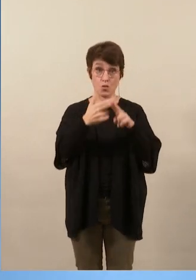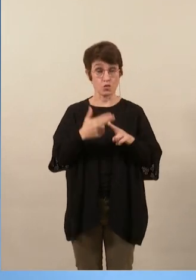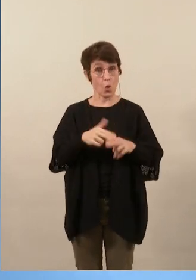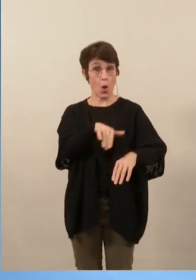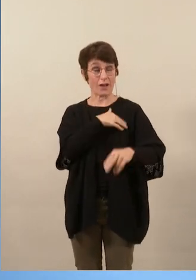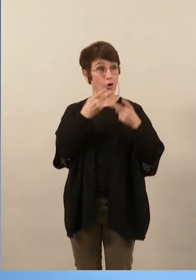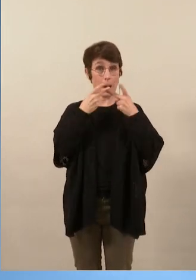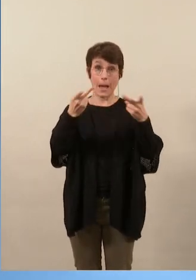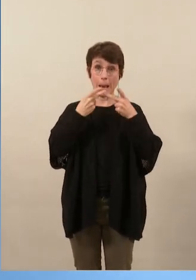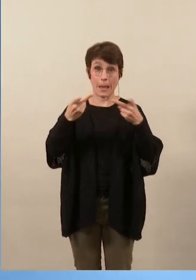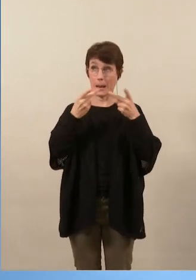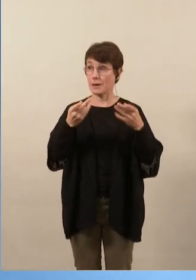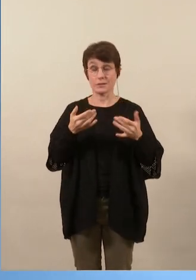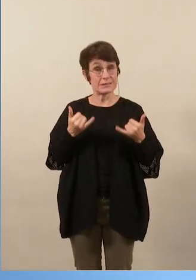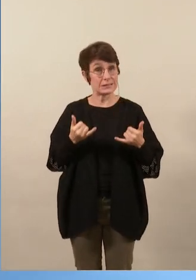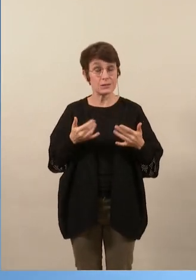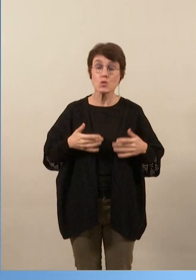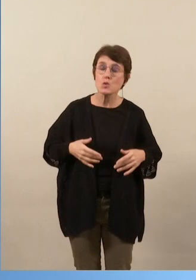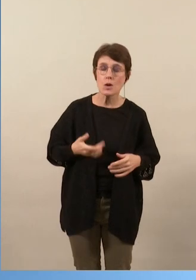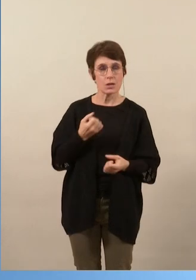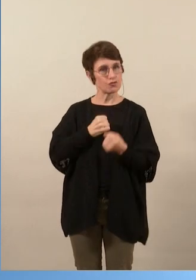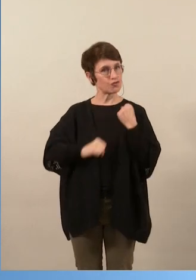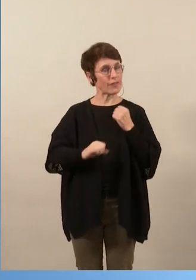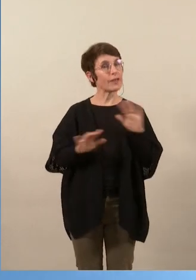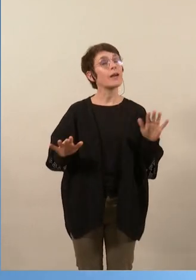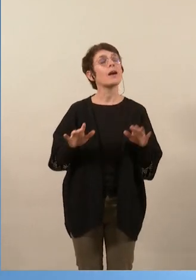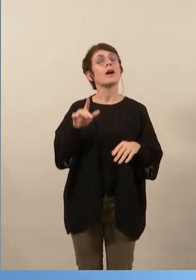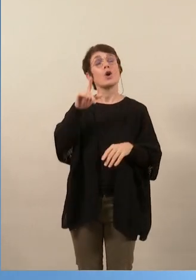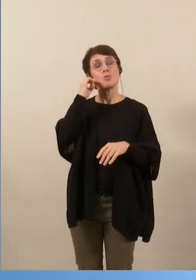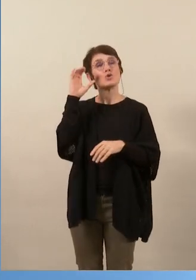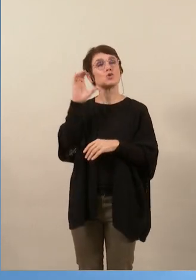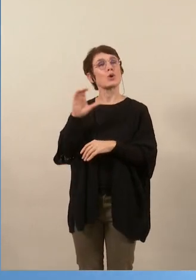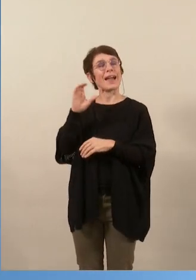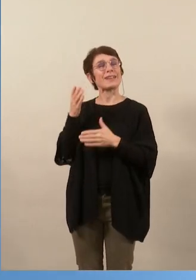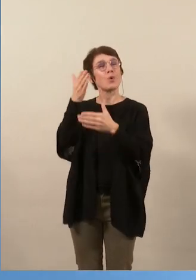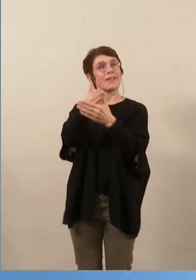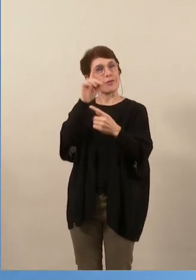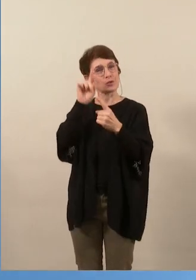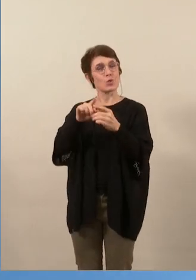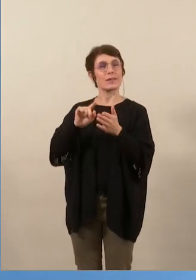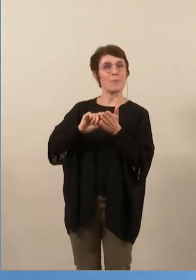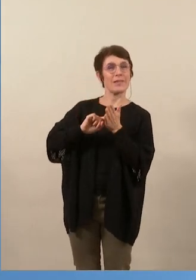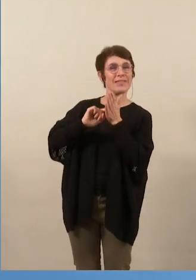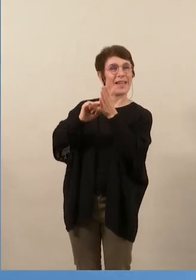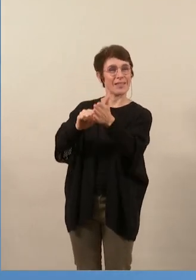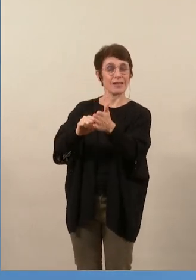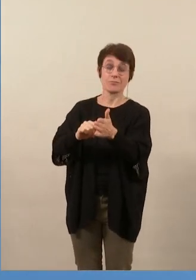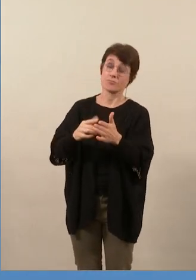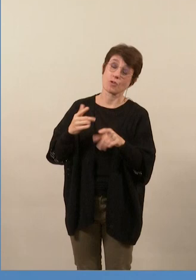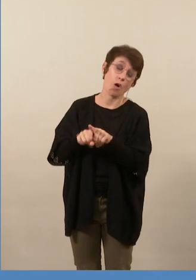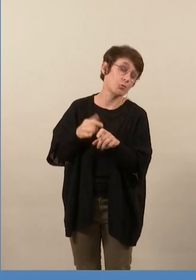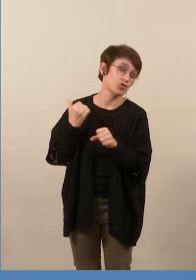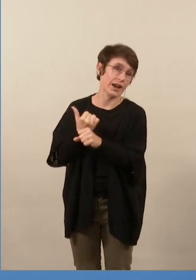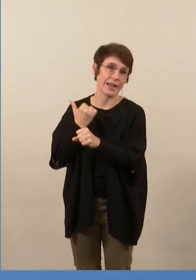ce conseil quant à l'intervention de Réon sur la dette pas de problème comme chaque année c'est pas comme chaque